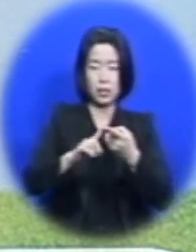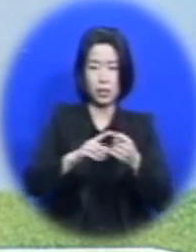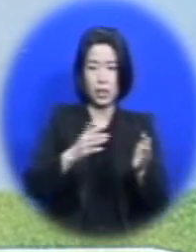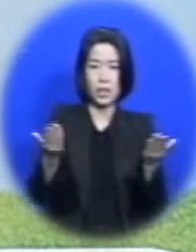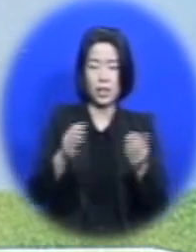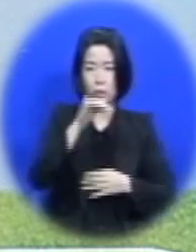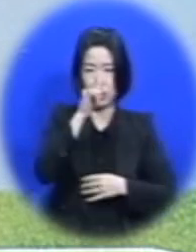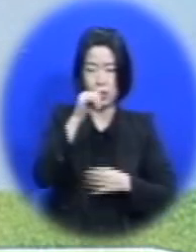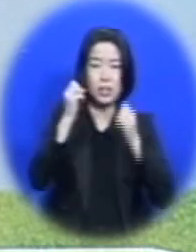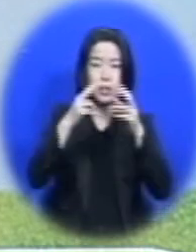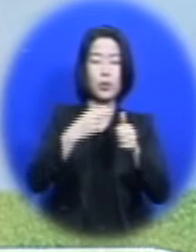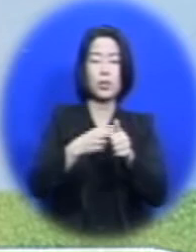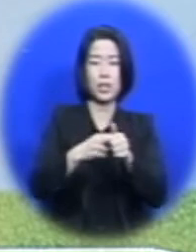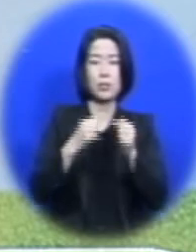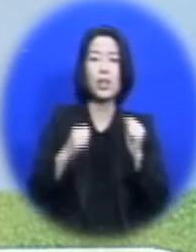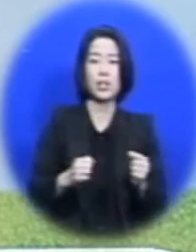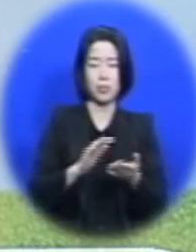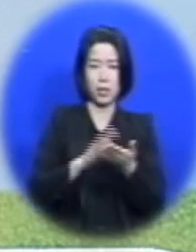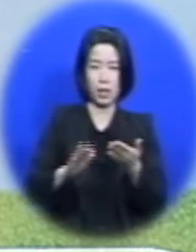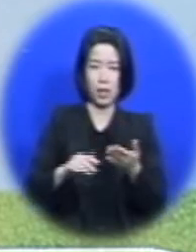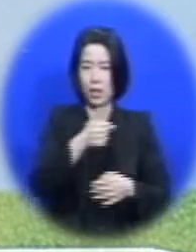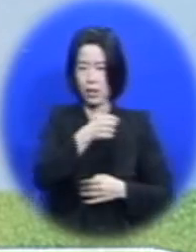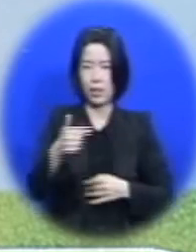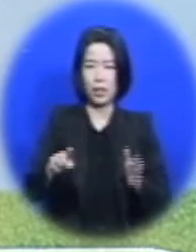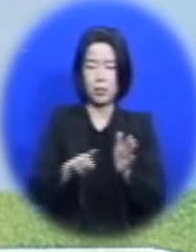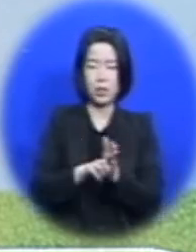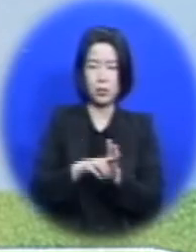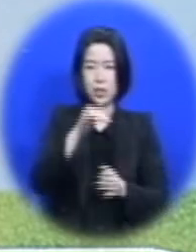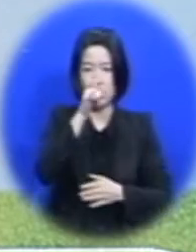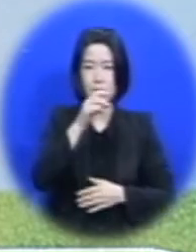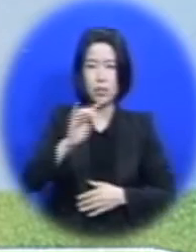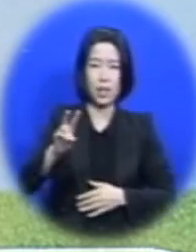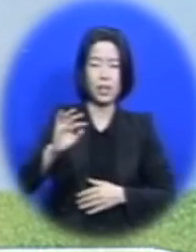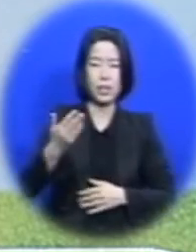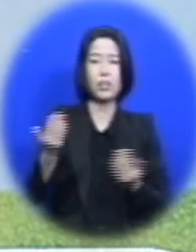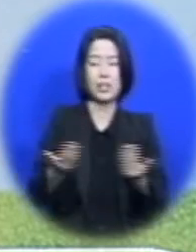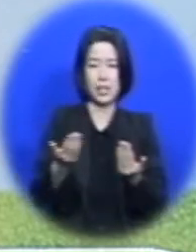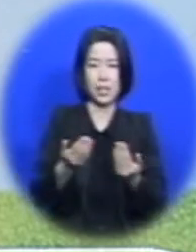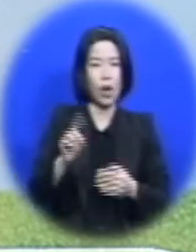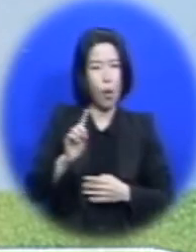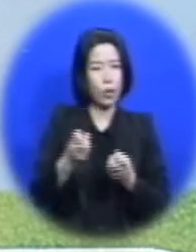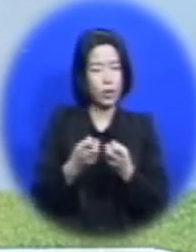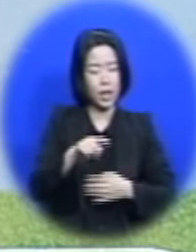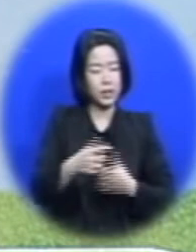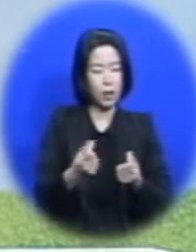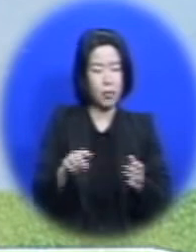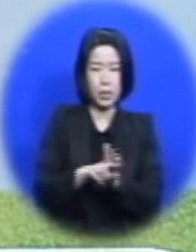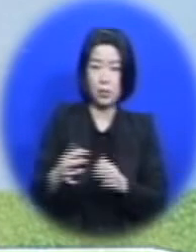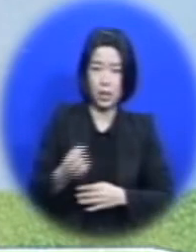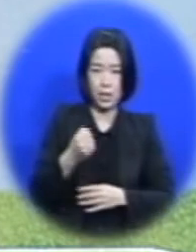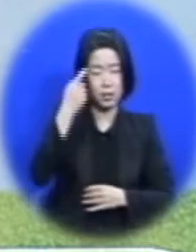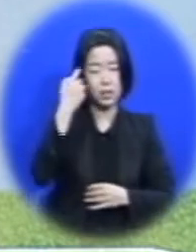계십니다 대단한 믿음이 있어야 하는 일이거든요 어떻게 그런 믿음을 가졌나